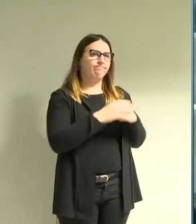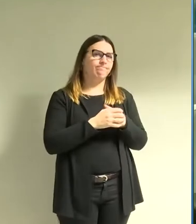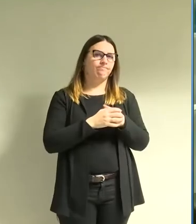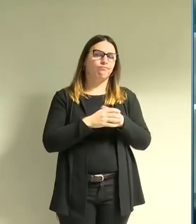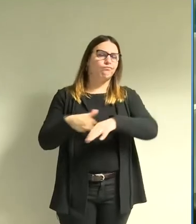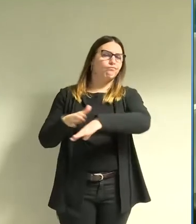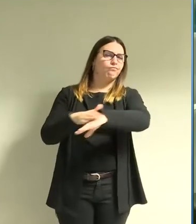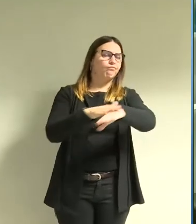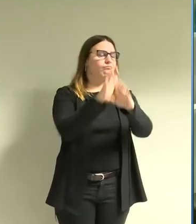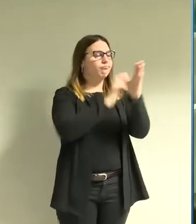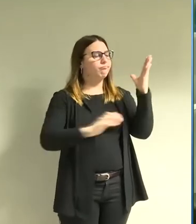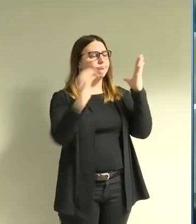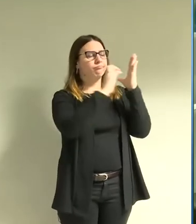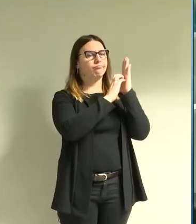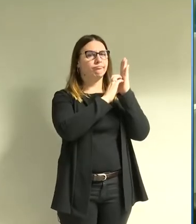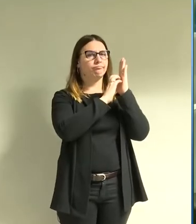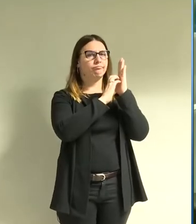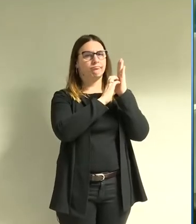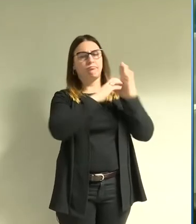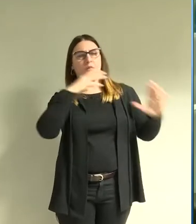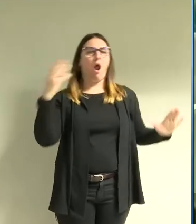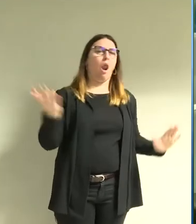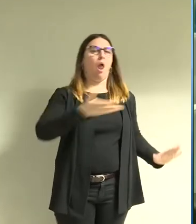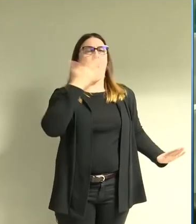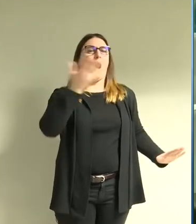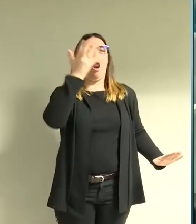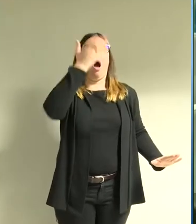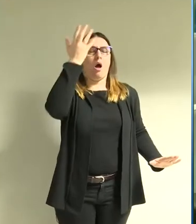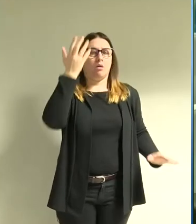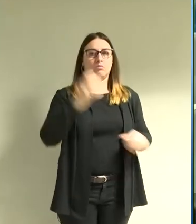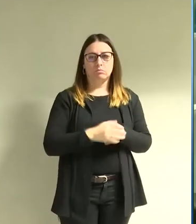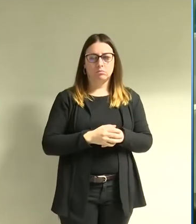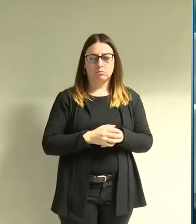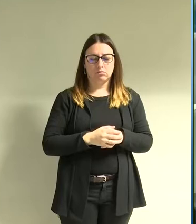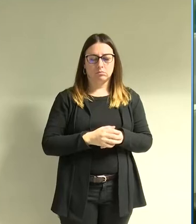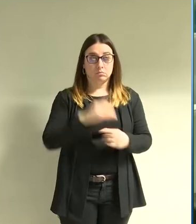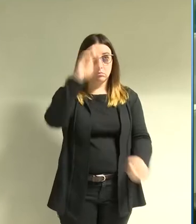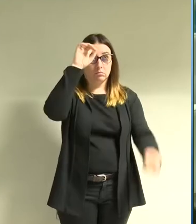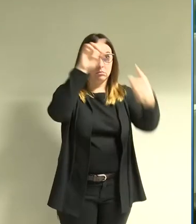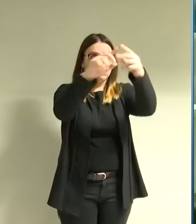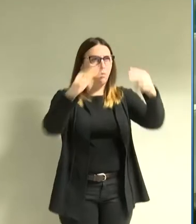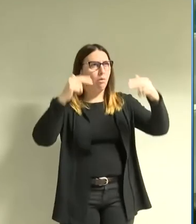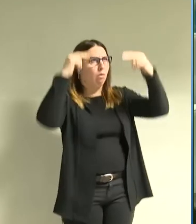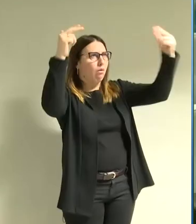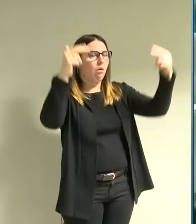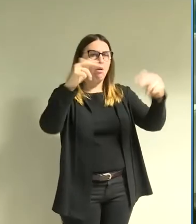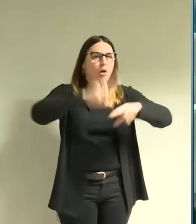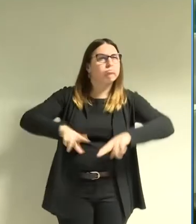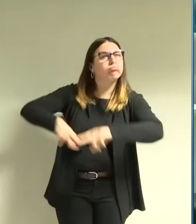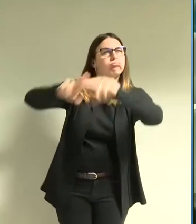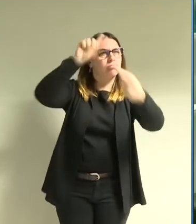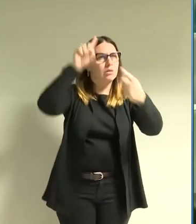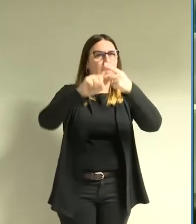délibération qui sont toujours dithyrambiques elle fait état d'un ambitieux projet de rénovation gravure de l'habitat